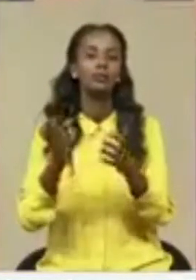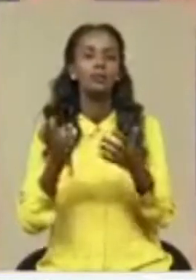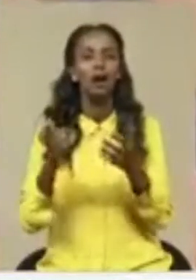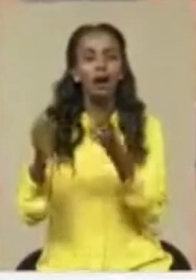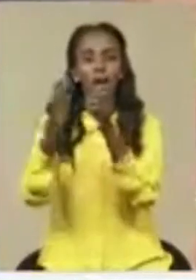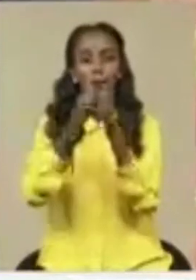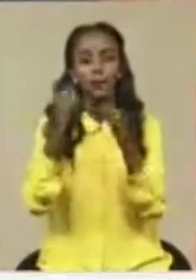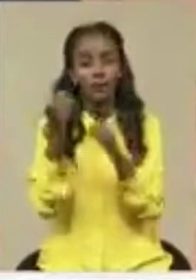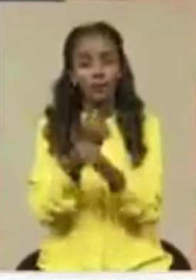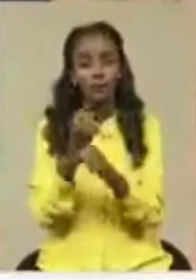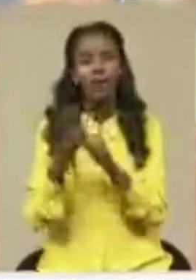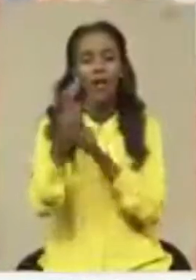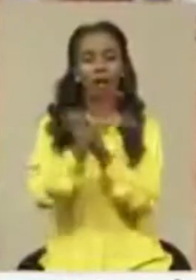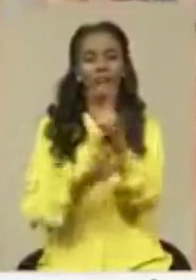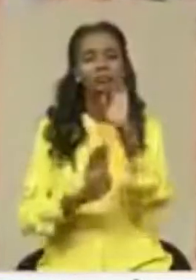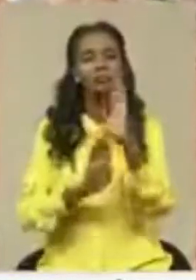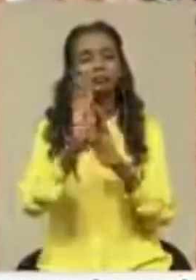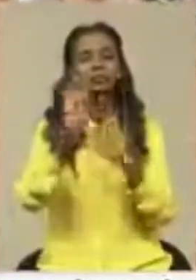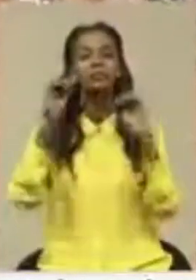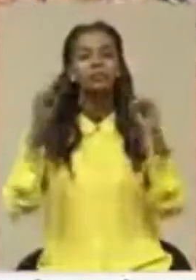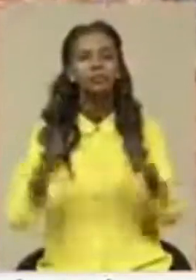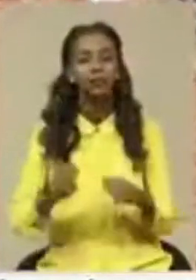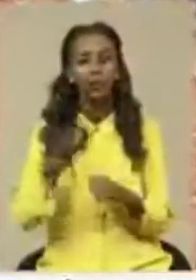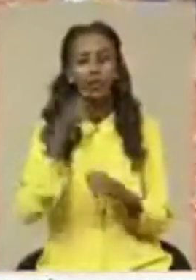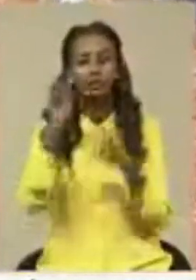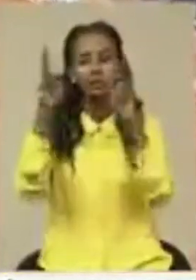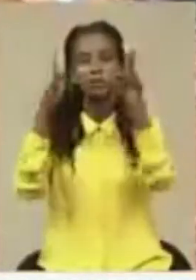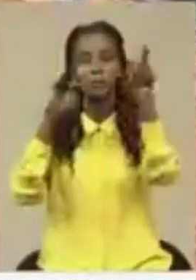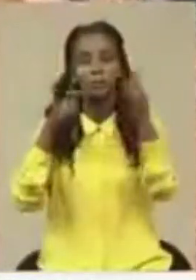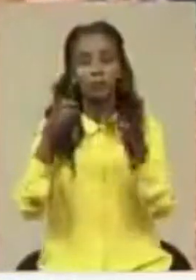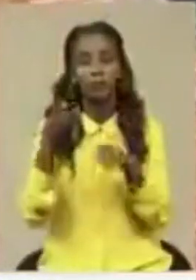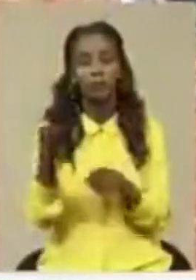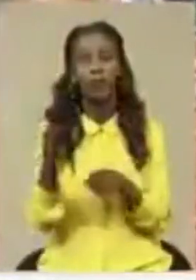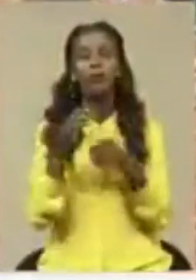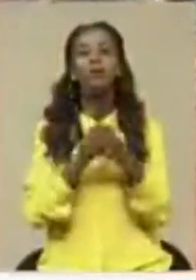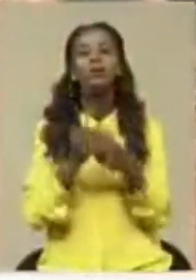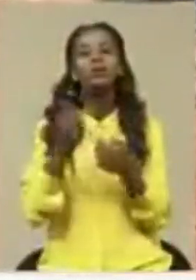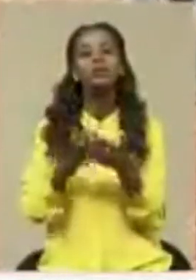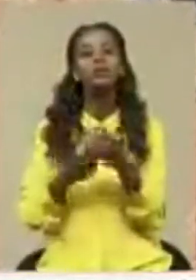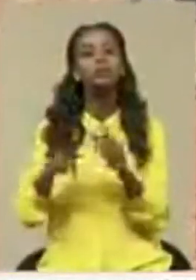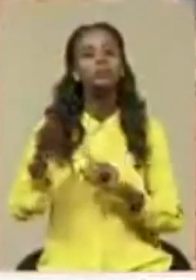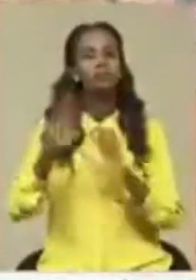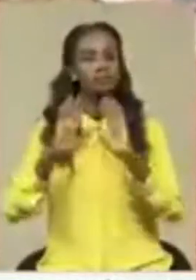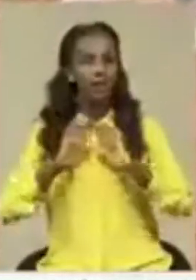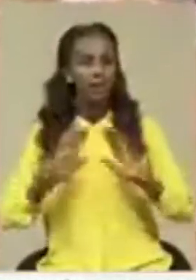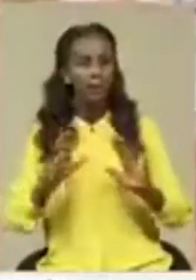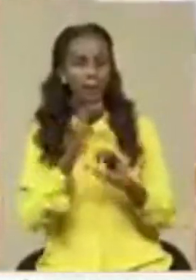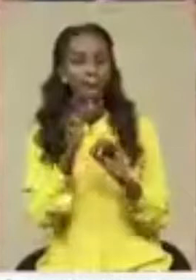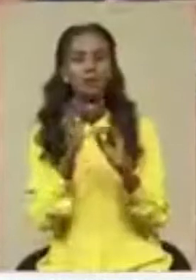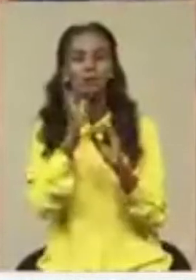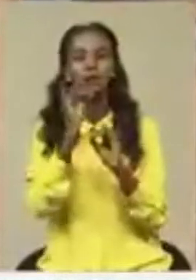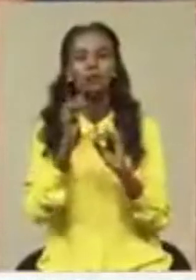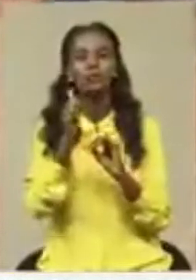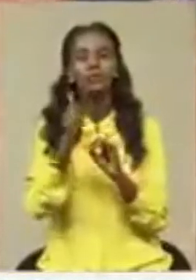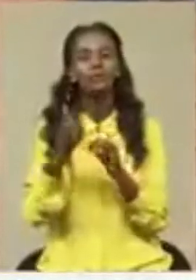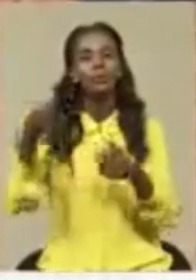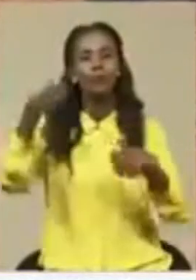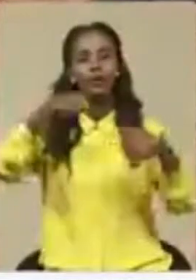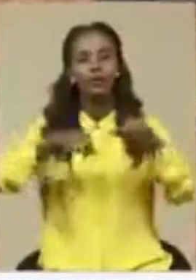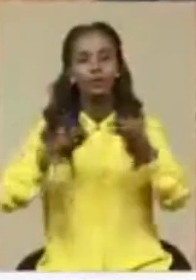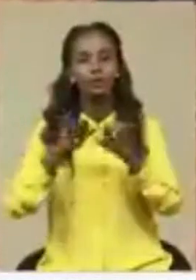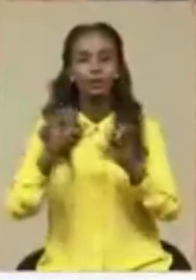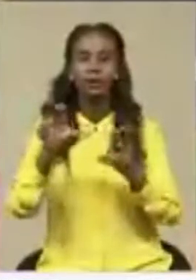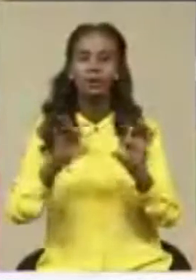በአብሮነት ከተሰራ ሀገርን ማሳደግ ይቻላል ያሉት ርዕሰ መስተዳደሩ ለዚህም ህዝቡ ሰላምና ልማቱ ላይ የራሱን አስተዋጽኦ